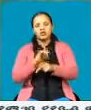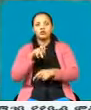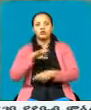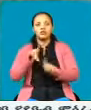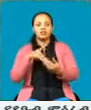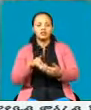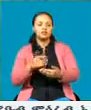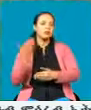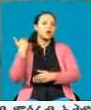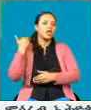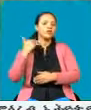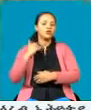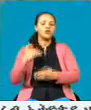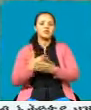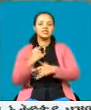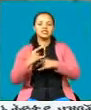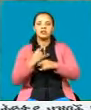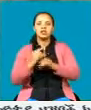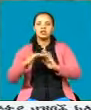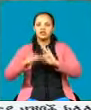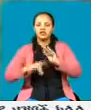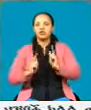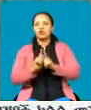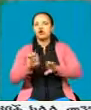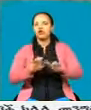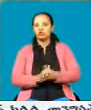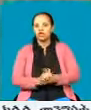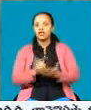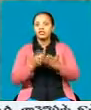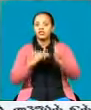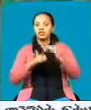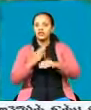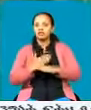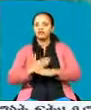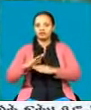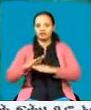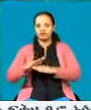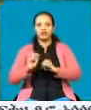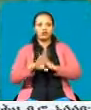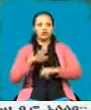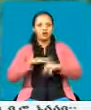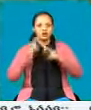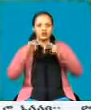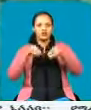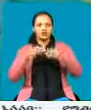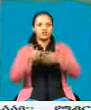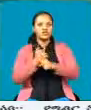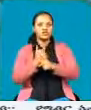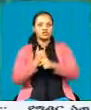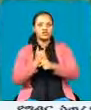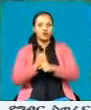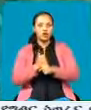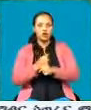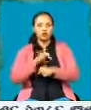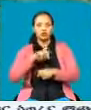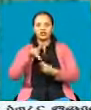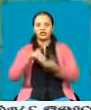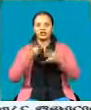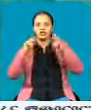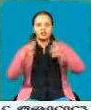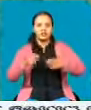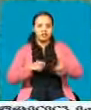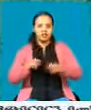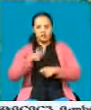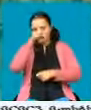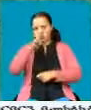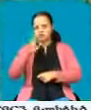ክልል በባለፈው የምርት ዘመን እጥረት እንዲገጥሙ አድርጎታል። ይህንን ችግር ለመቅረፍም በዘርፉ ላይ ትኩረት ተሰጥቶ ስለመሰራቱም የደቡብ ክልል ርዕሰ